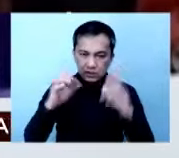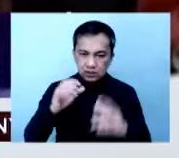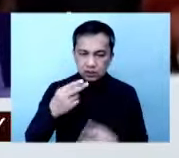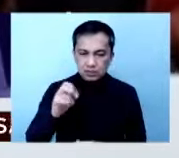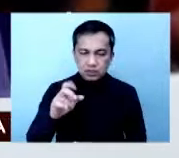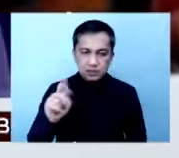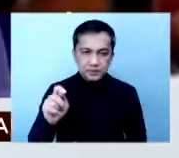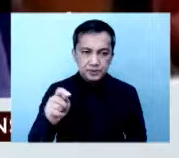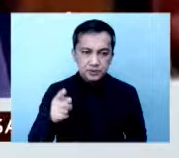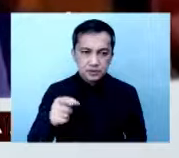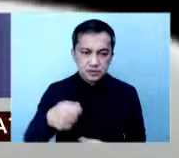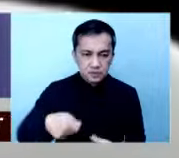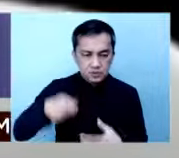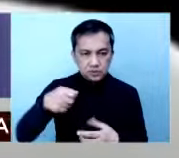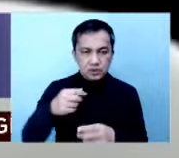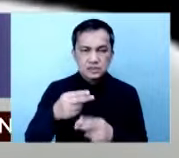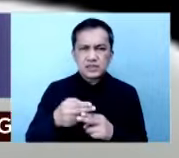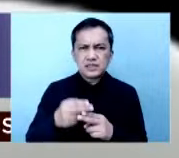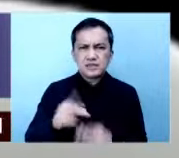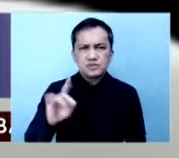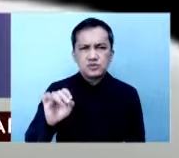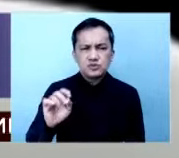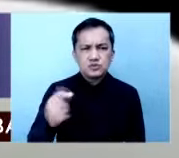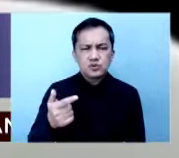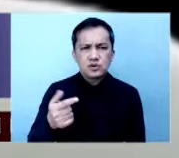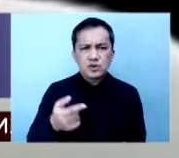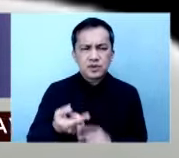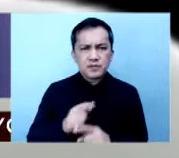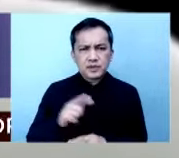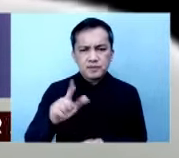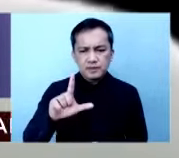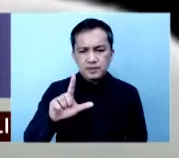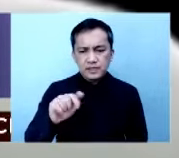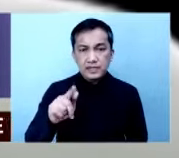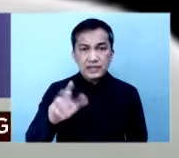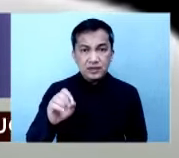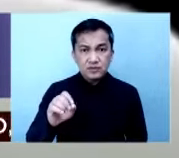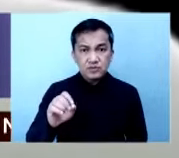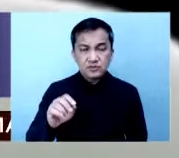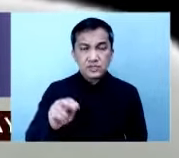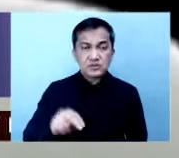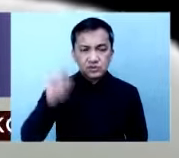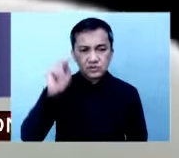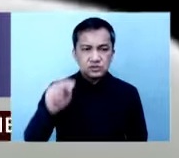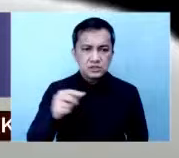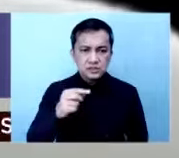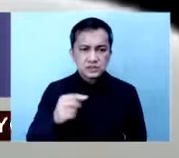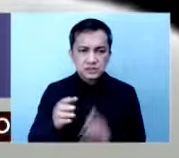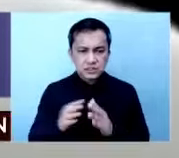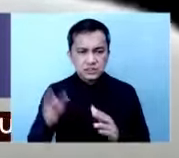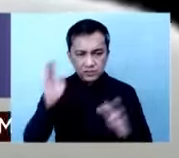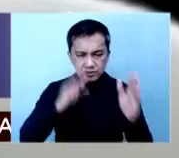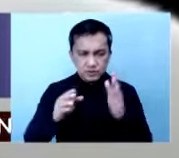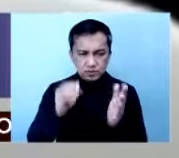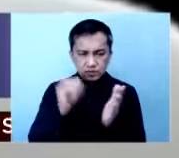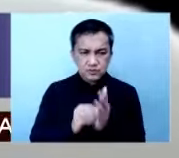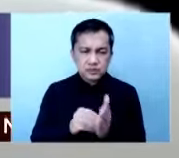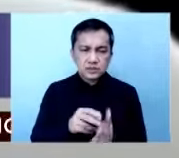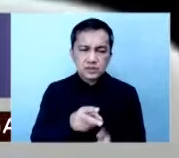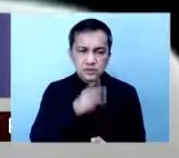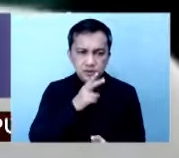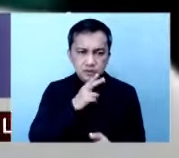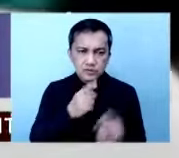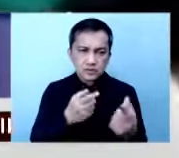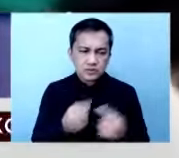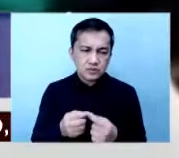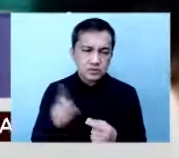ng hostage niya si alias Dodong, taga-Lanao del Norte. Ayon sa pulisya, sa laki ng problema sa utang ng suspect, nagawa niya raw